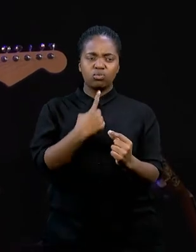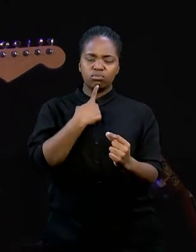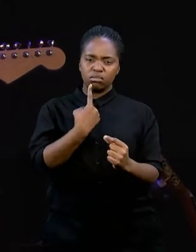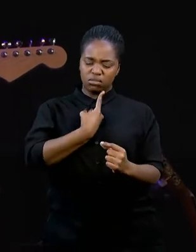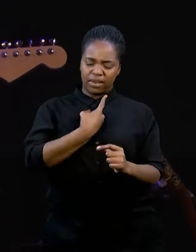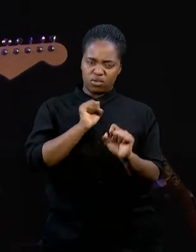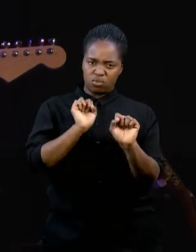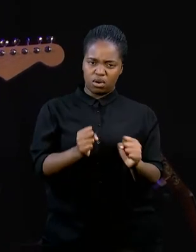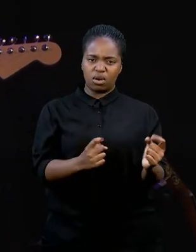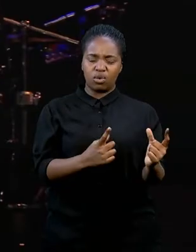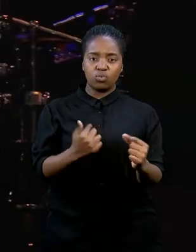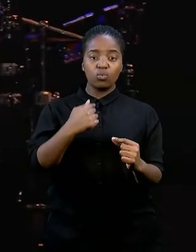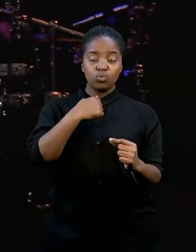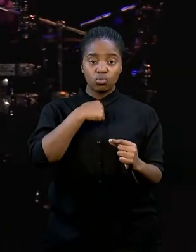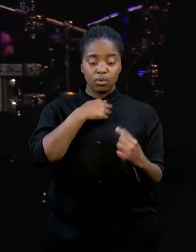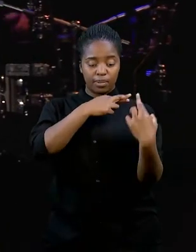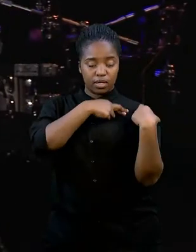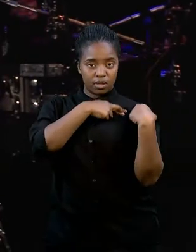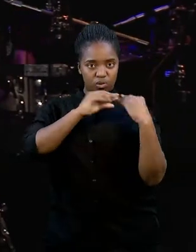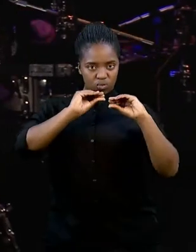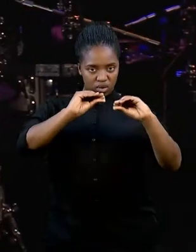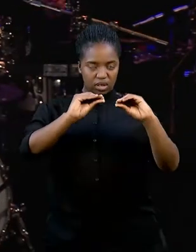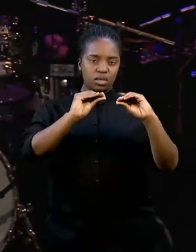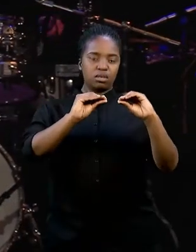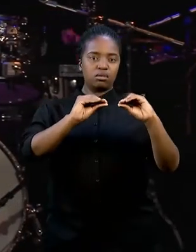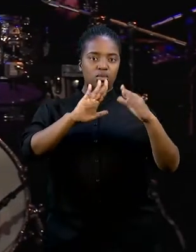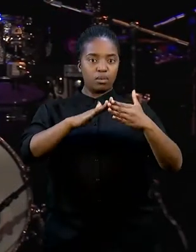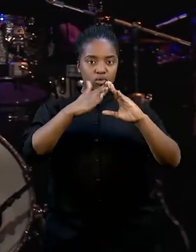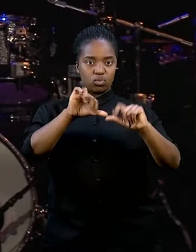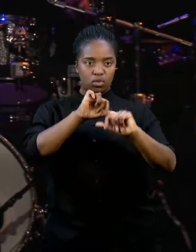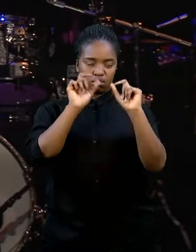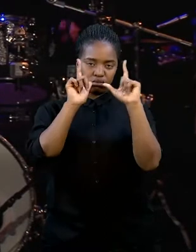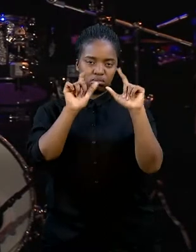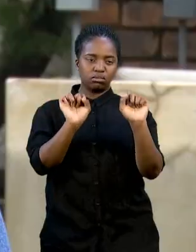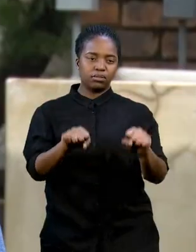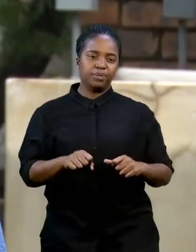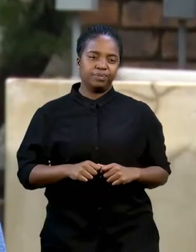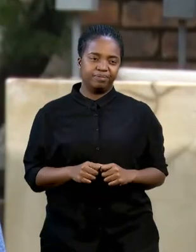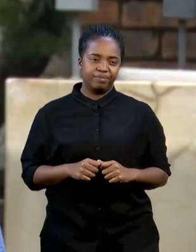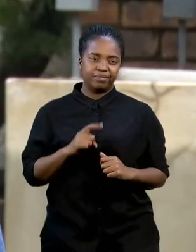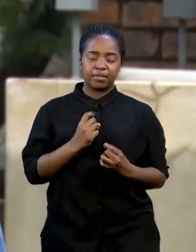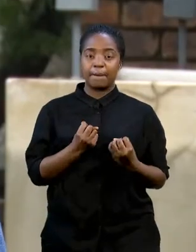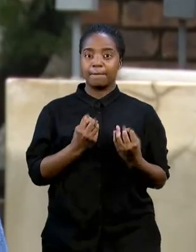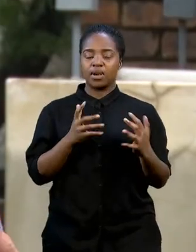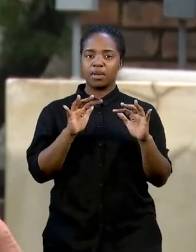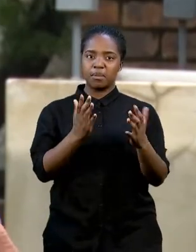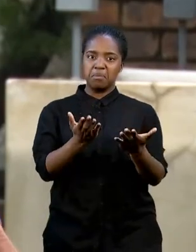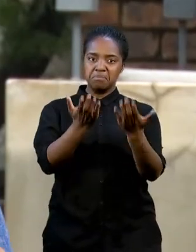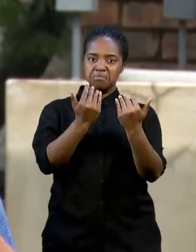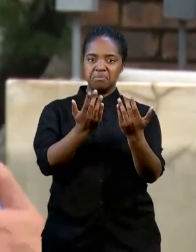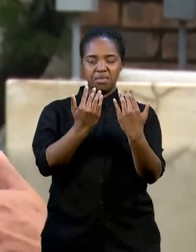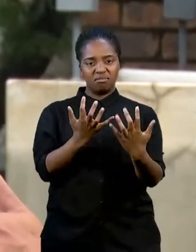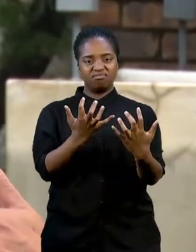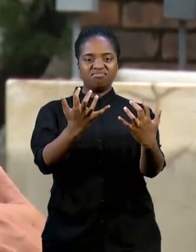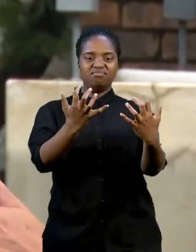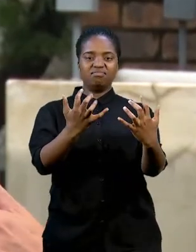deur die rolstoel daar geplaas of deur die omstandighede nie. Dit is society self wat jou beperk. En dit is baie belangrik om